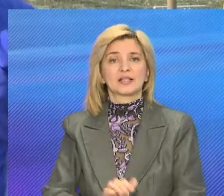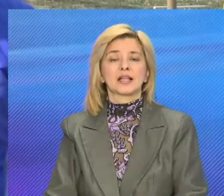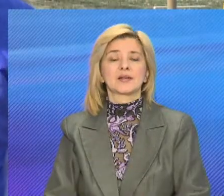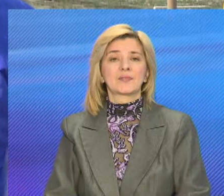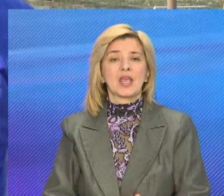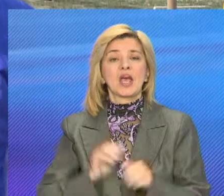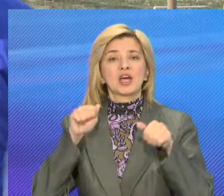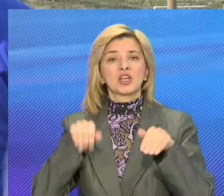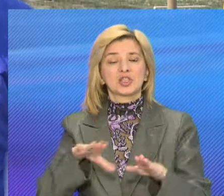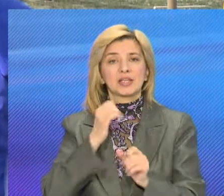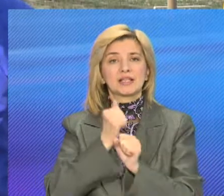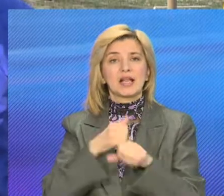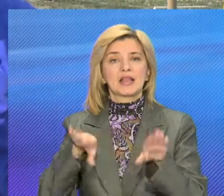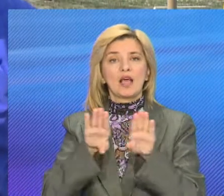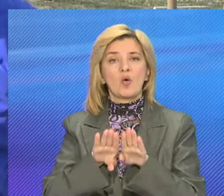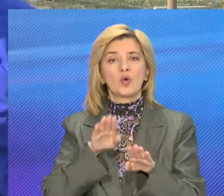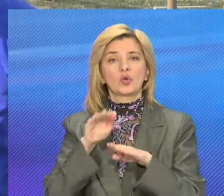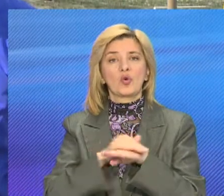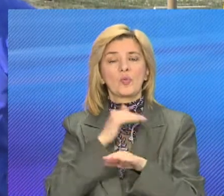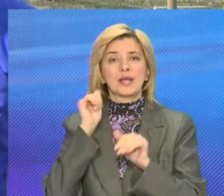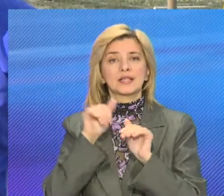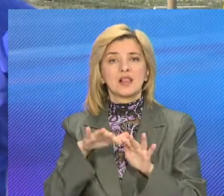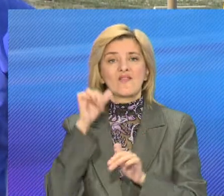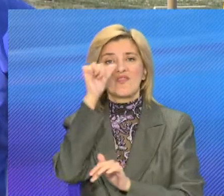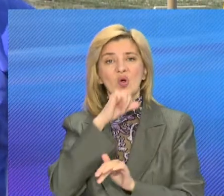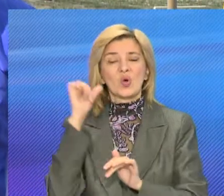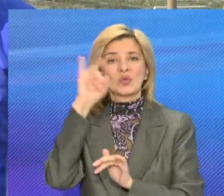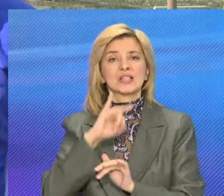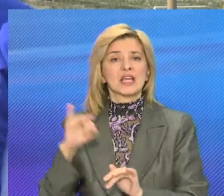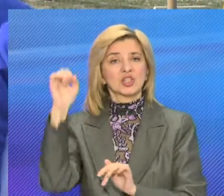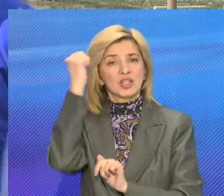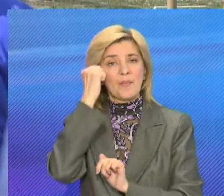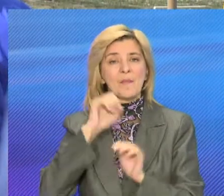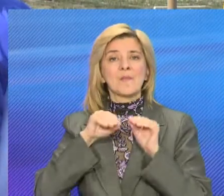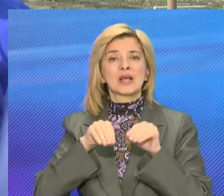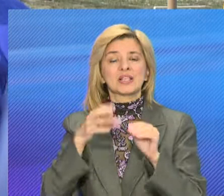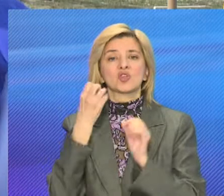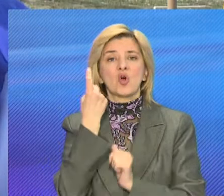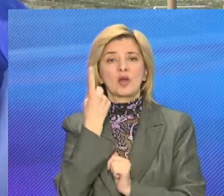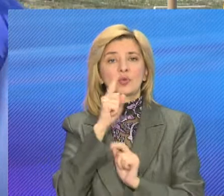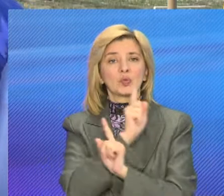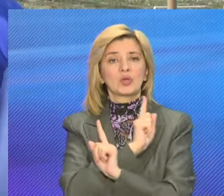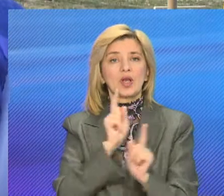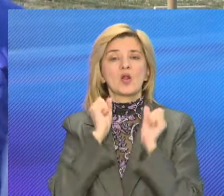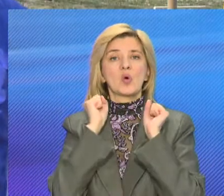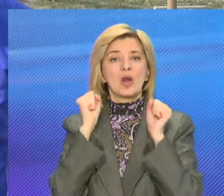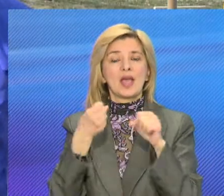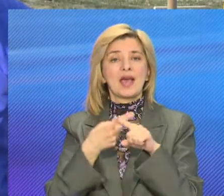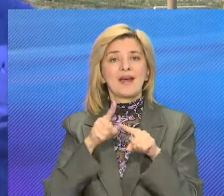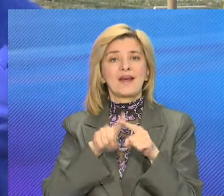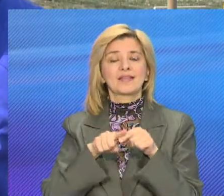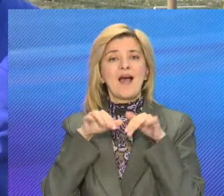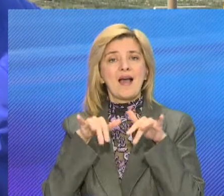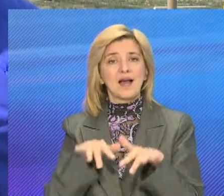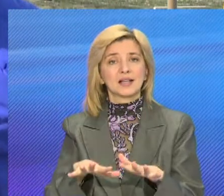Решили сделать такое доброе дело в год исторической памяти, посадить еще одну уникальную аллею. Это консолидированная